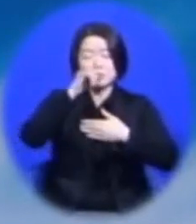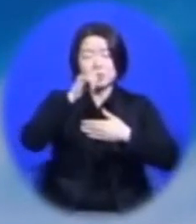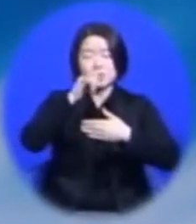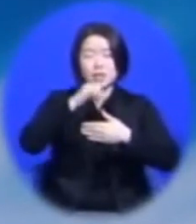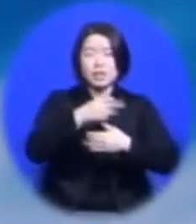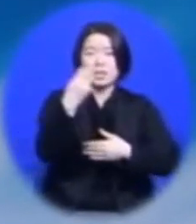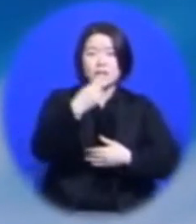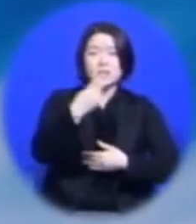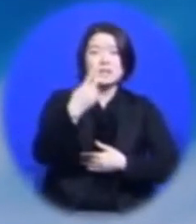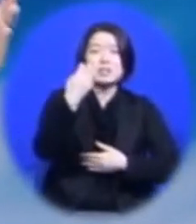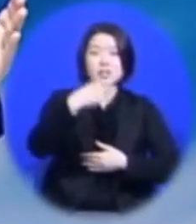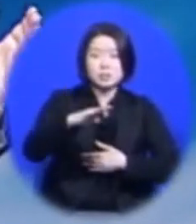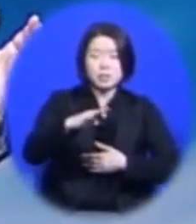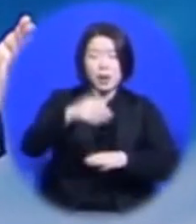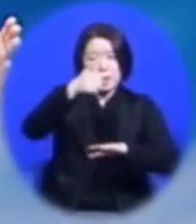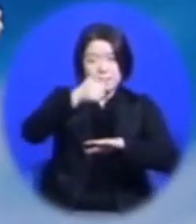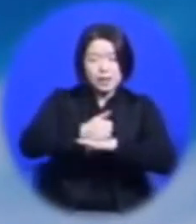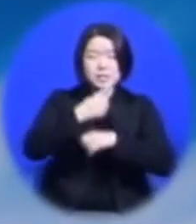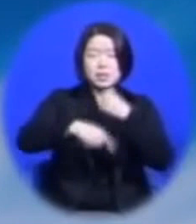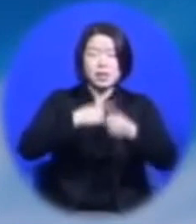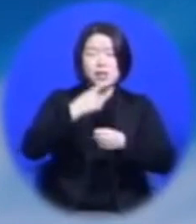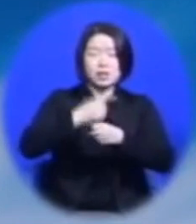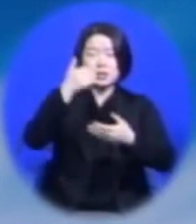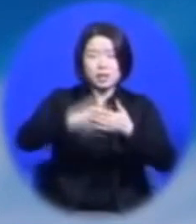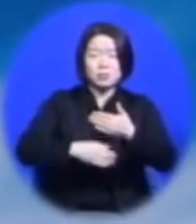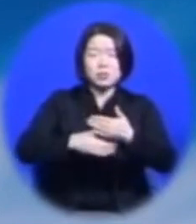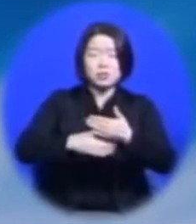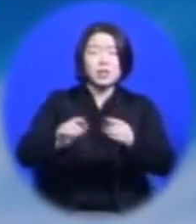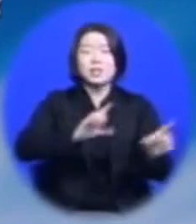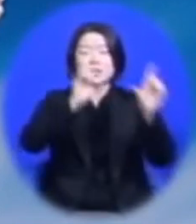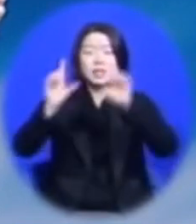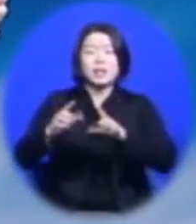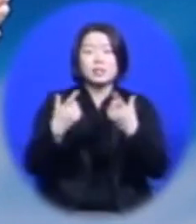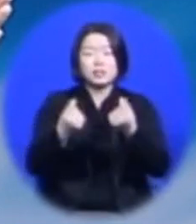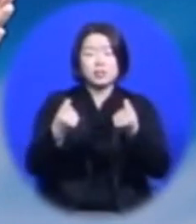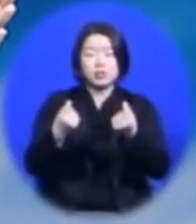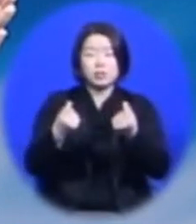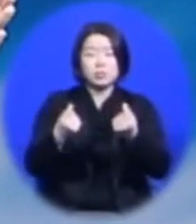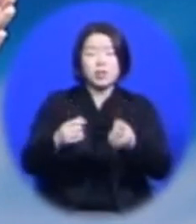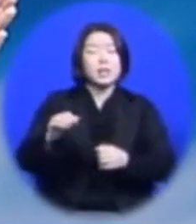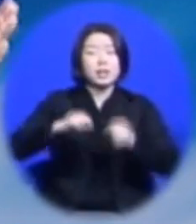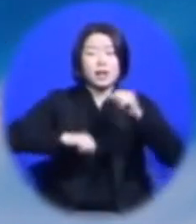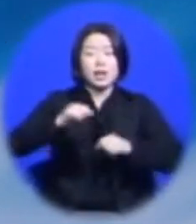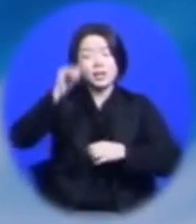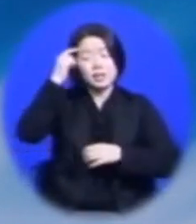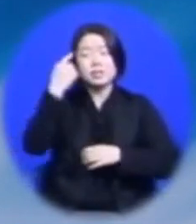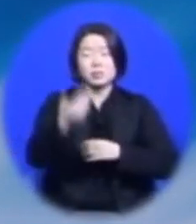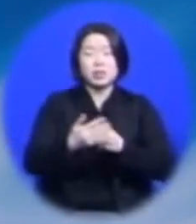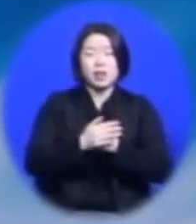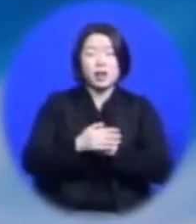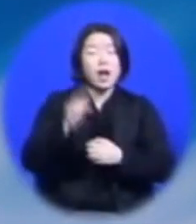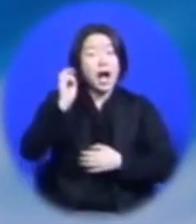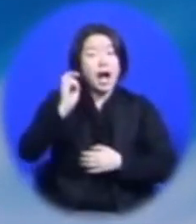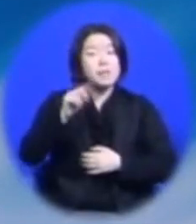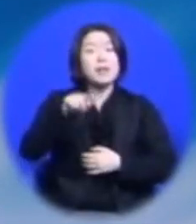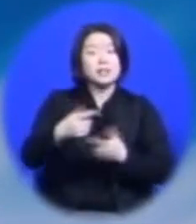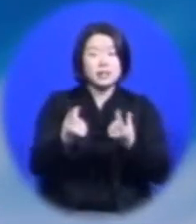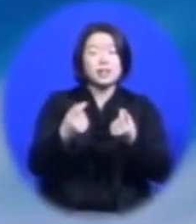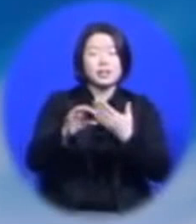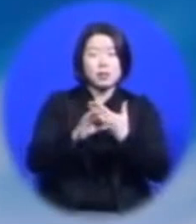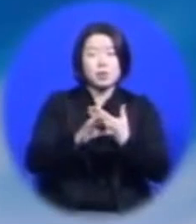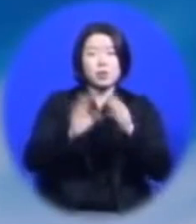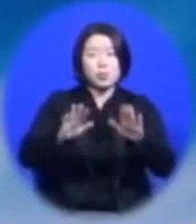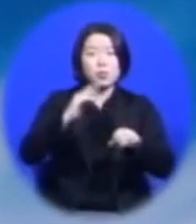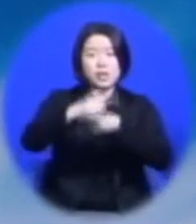2014년, 이제 마지막 1년 남은 한 해를 사는 것처럼 살아보셨습니까? 아마 그랬다면 올 1년이